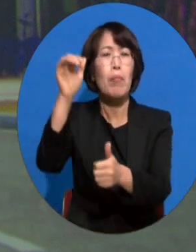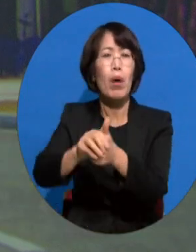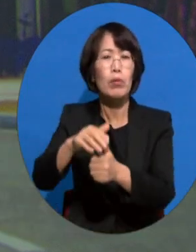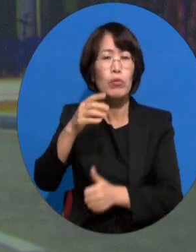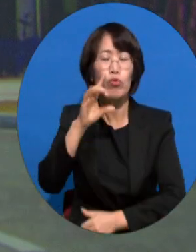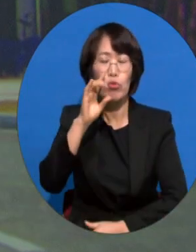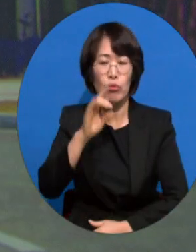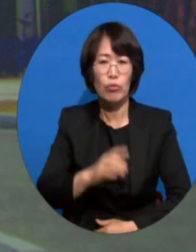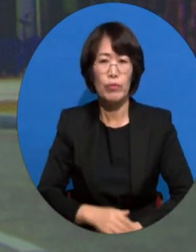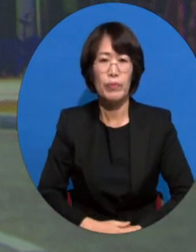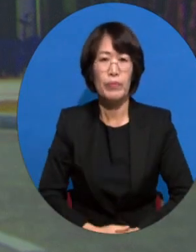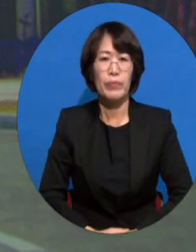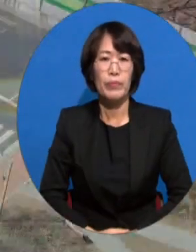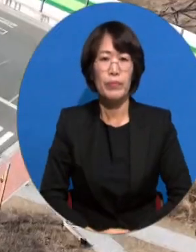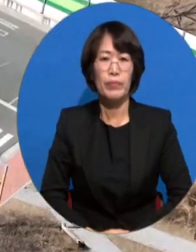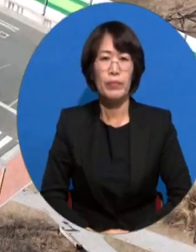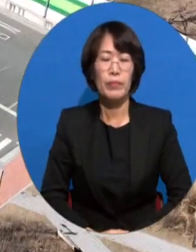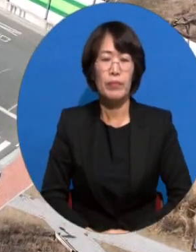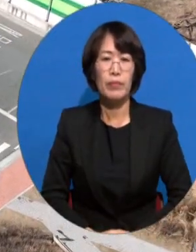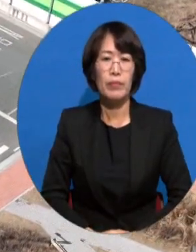박종호 기자입니다.